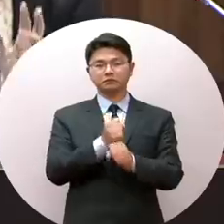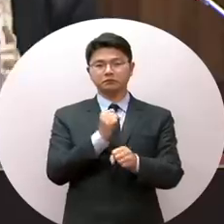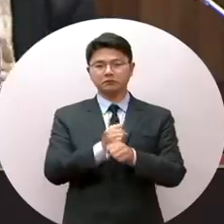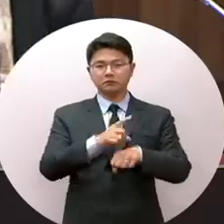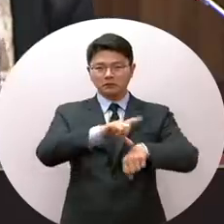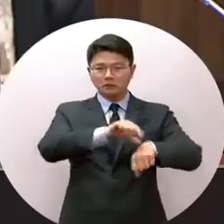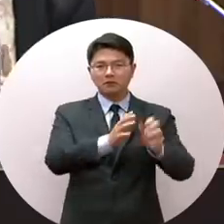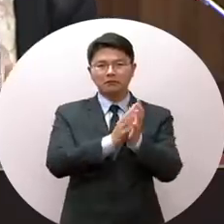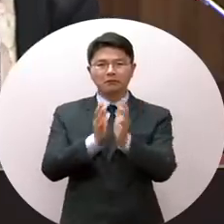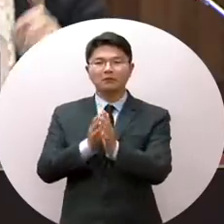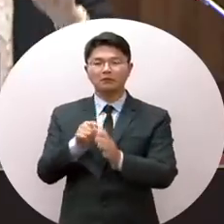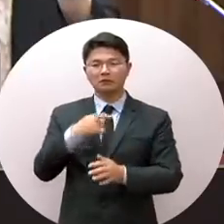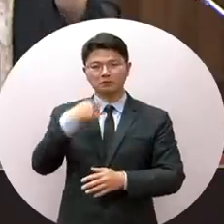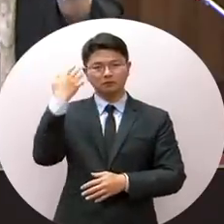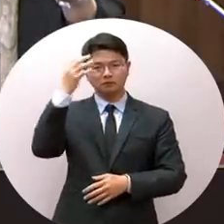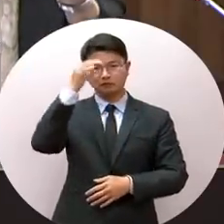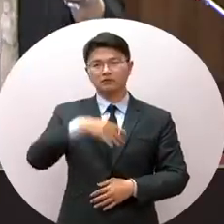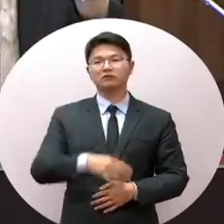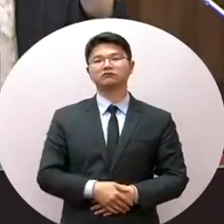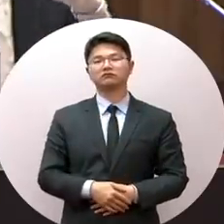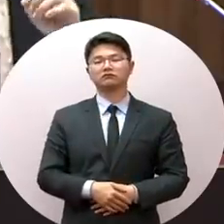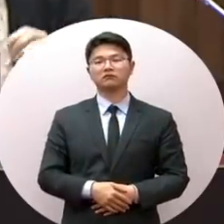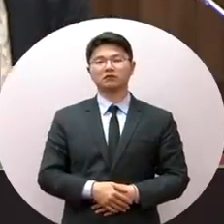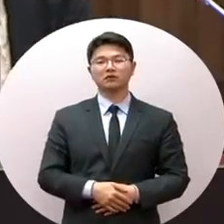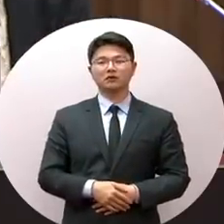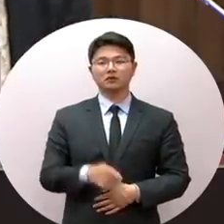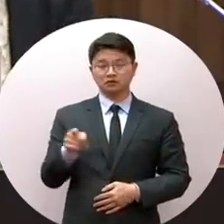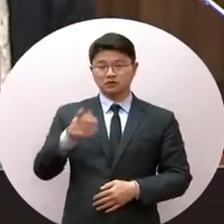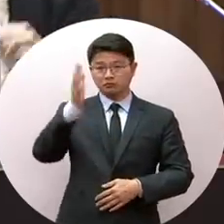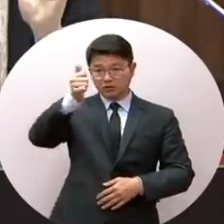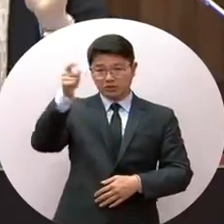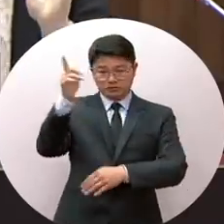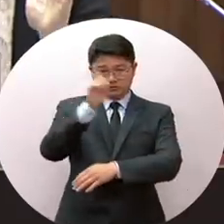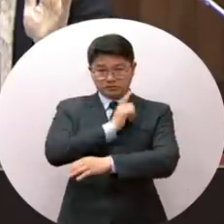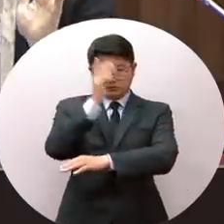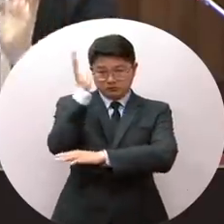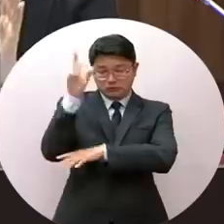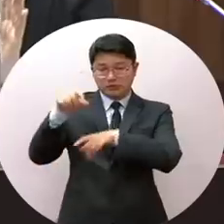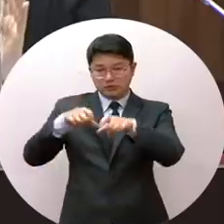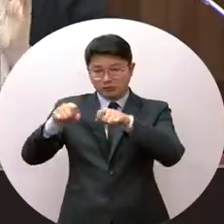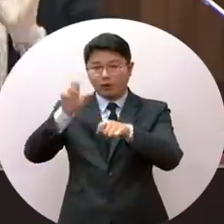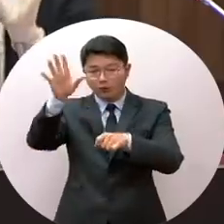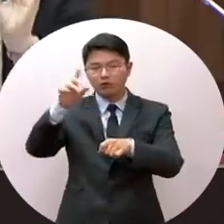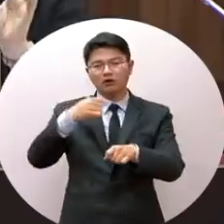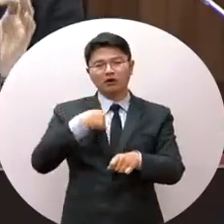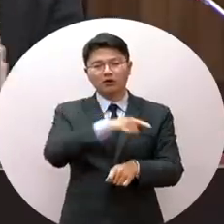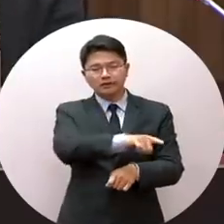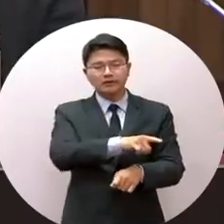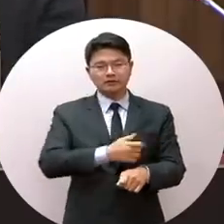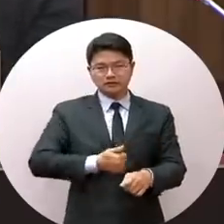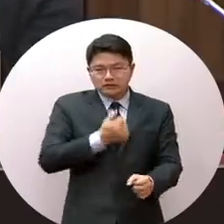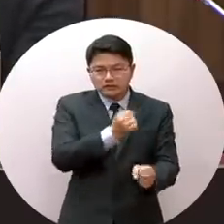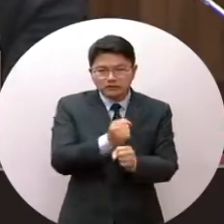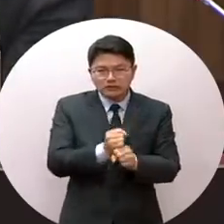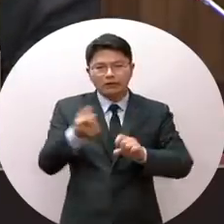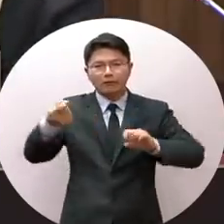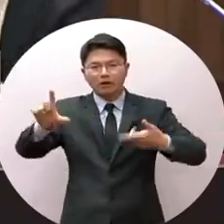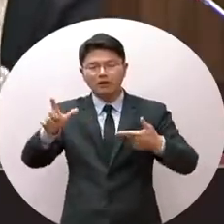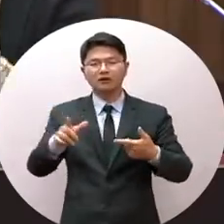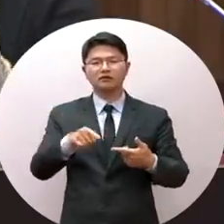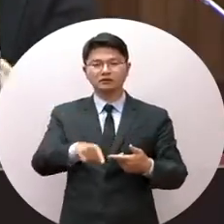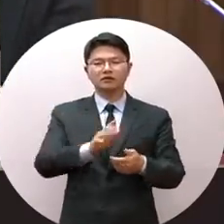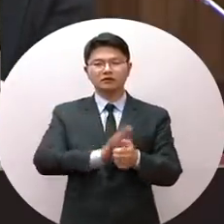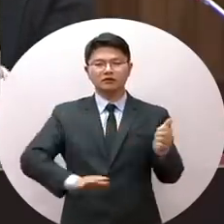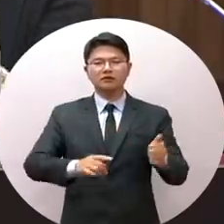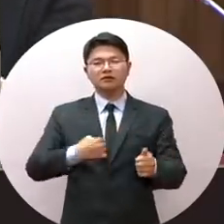所以我要讲的就是说，上有政策，下有对策哦。或许那个班表也就是造成我们现在警察